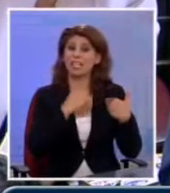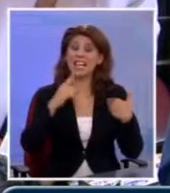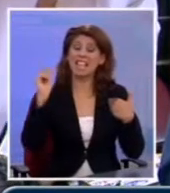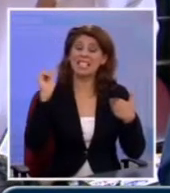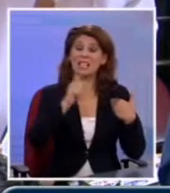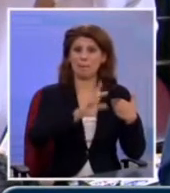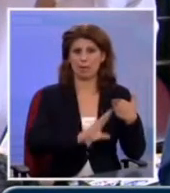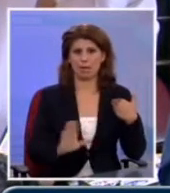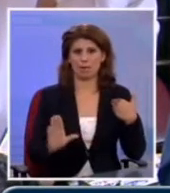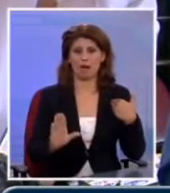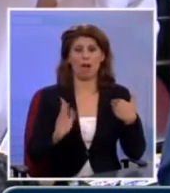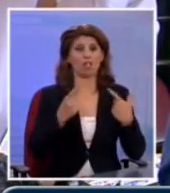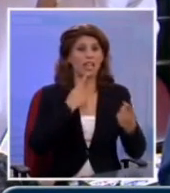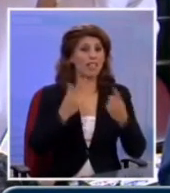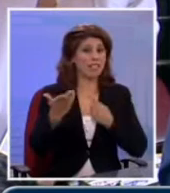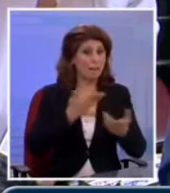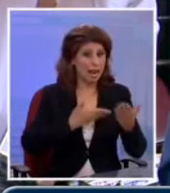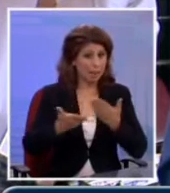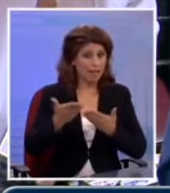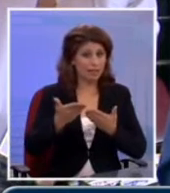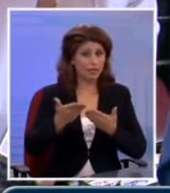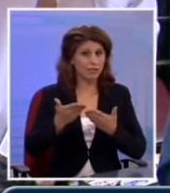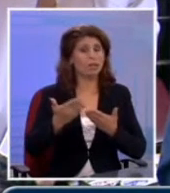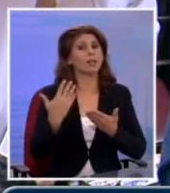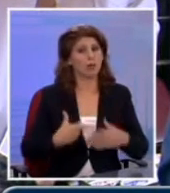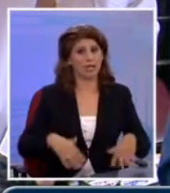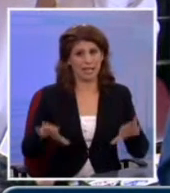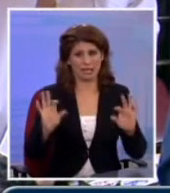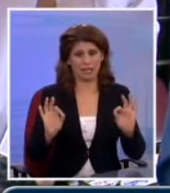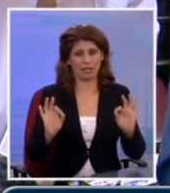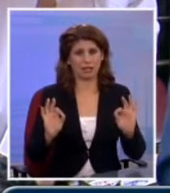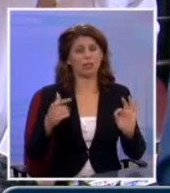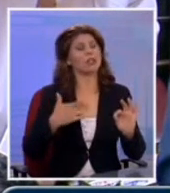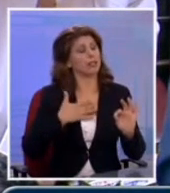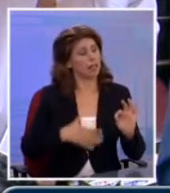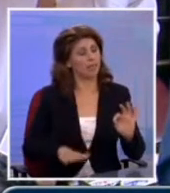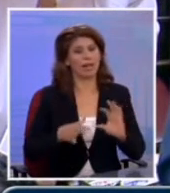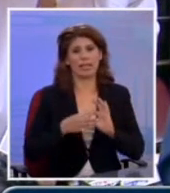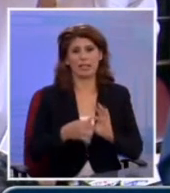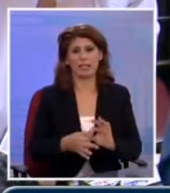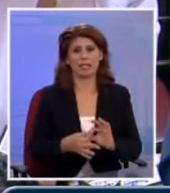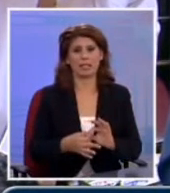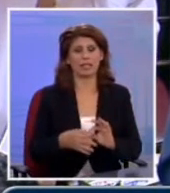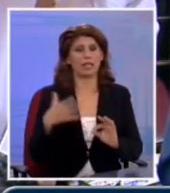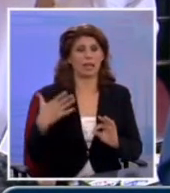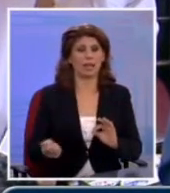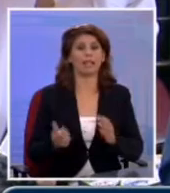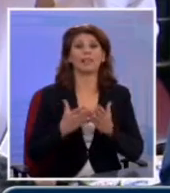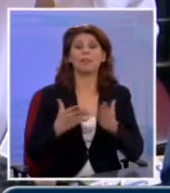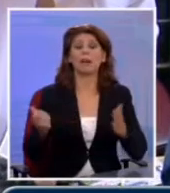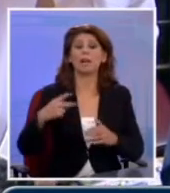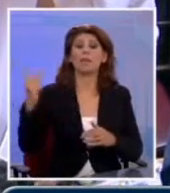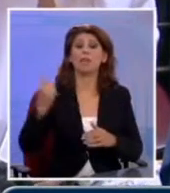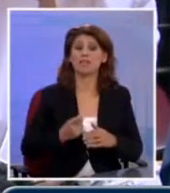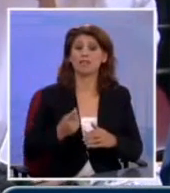μήνυμα ότι στη διαπραγμάτευση την οποία έχει αρχίσει και την οποία θέλει να συνεχίσει έχει την μεγάλη